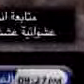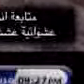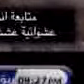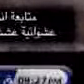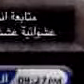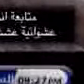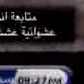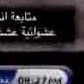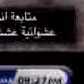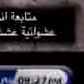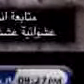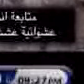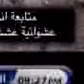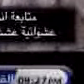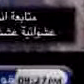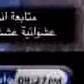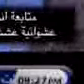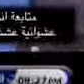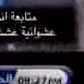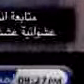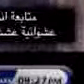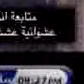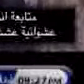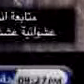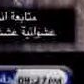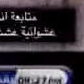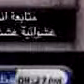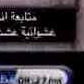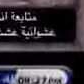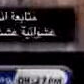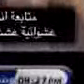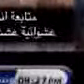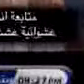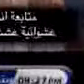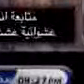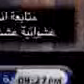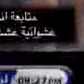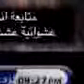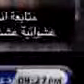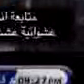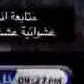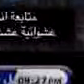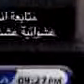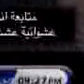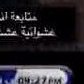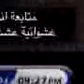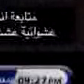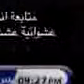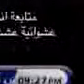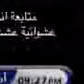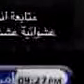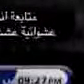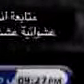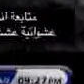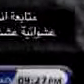سياده المحافظ رعاياك هنا تعبانين ارجوك انزل وشوف الناس عايشه ازاي هنا عشان تعرفوا الناس تعبانه